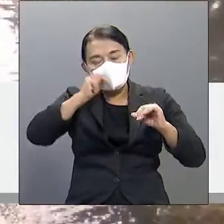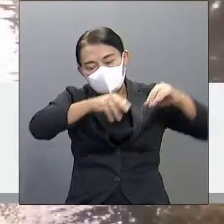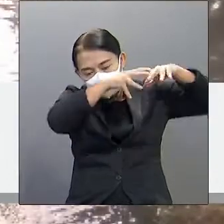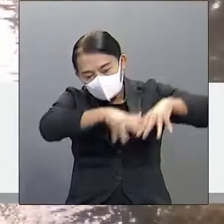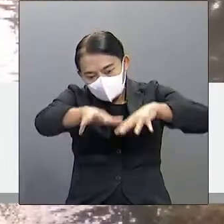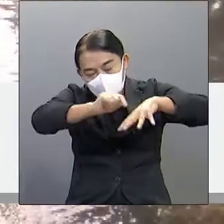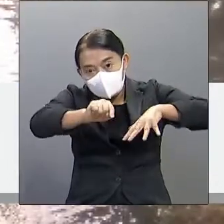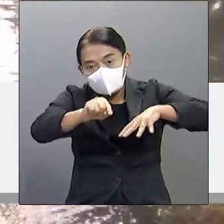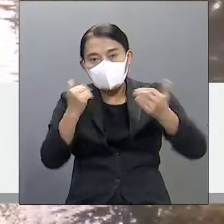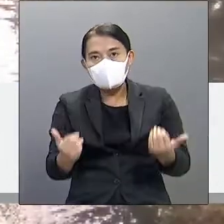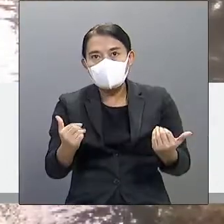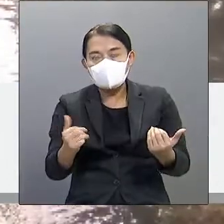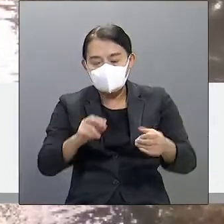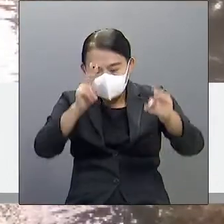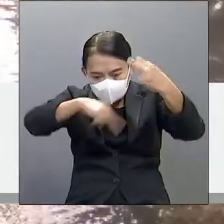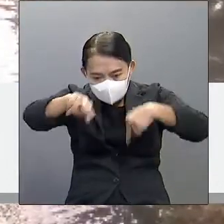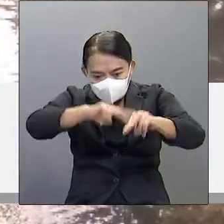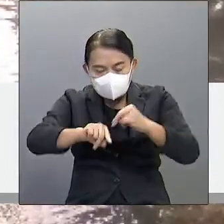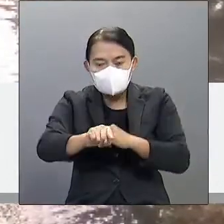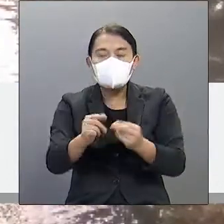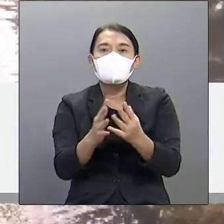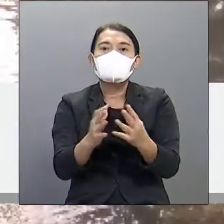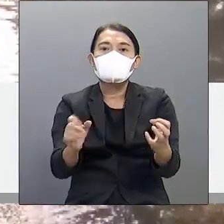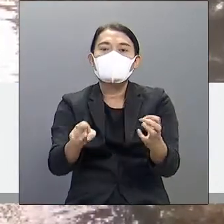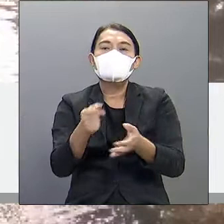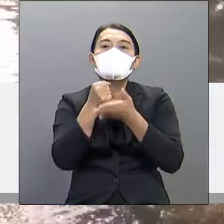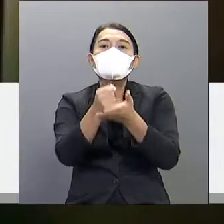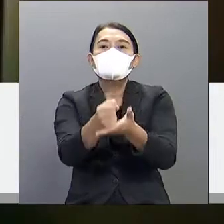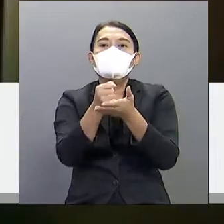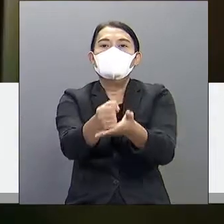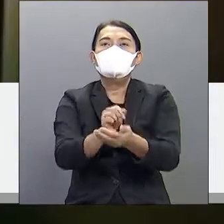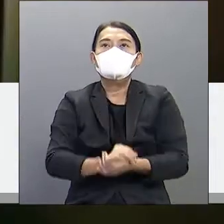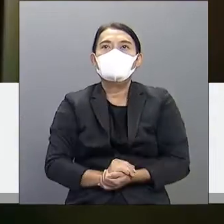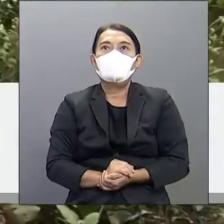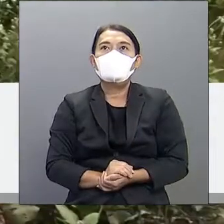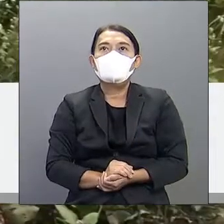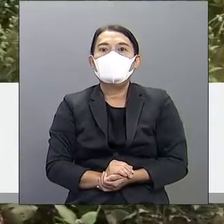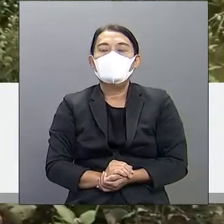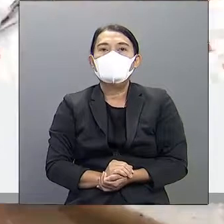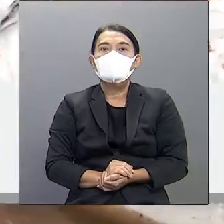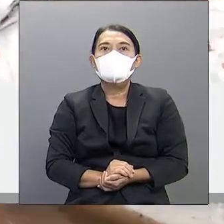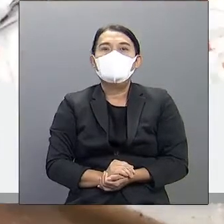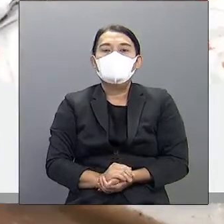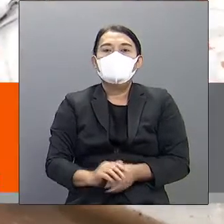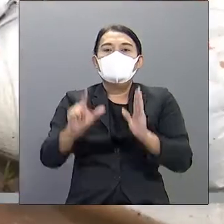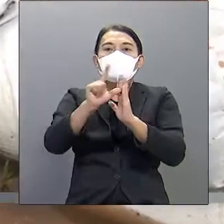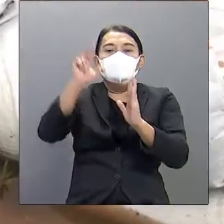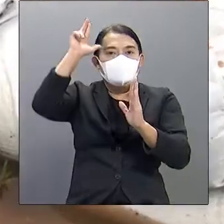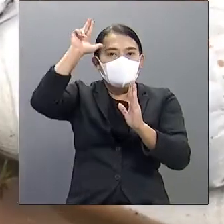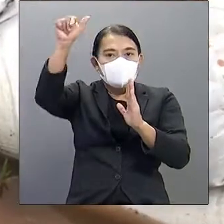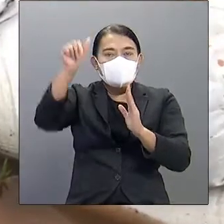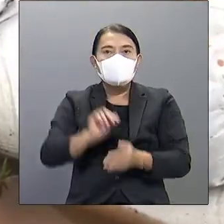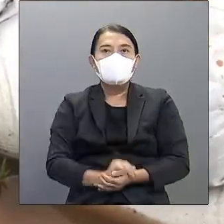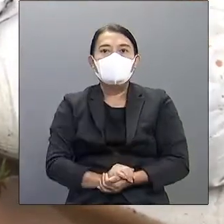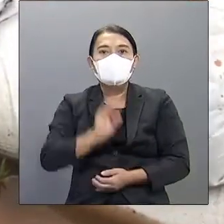อยู่ระหว่างเข้าไปสำรวจความเสียหายเพื่อให้ความช่วยเหลือนะคะส่วนที่จังหวัดลำปางเจ้าหน้าที่